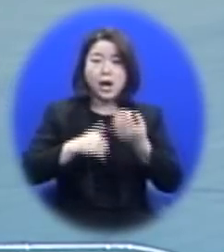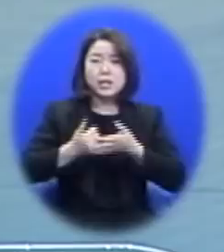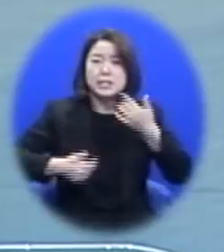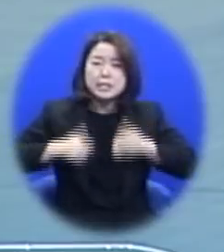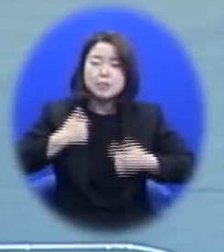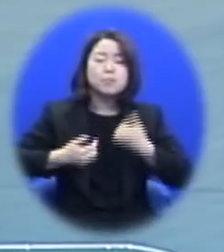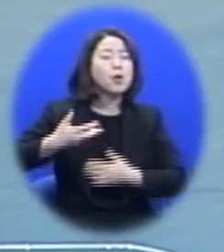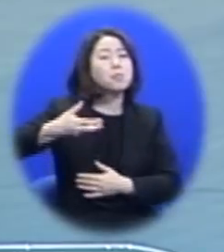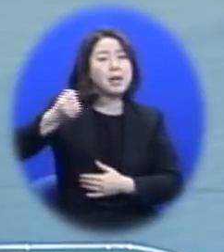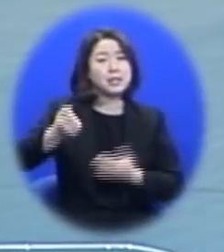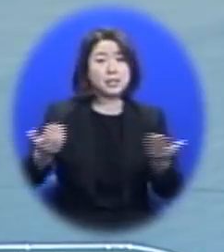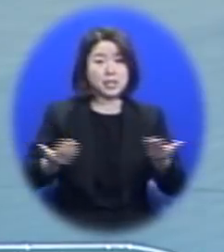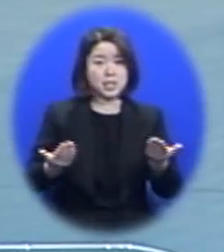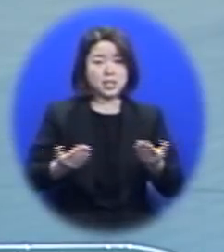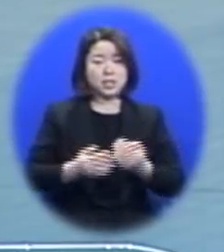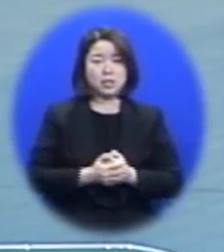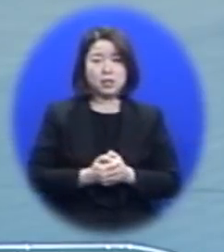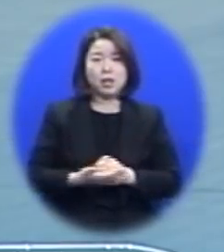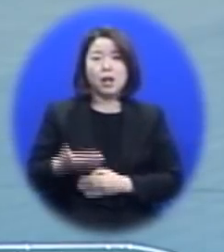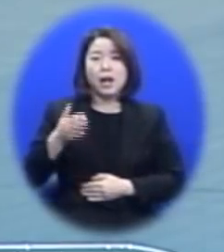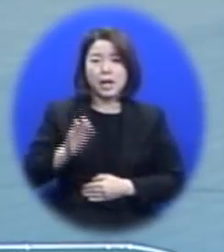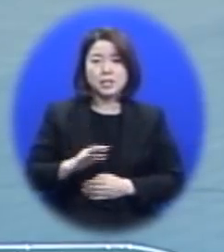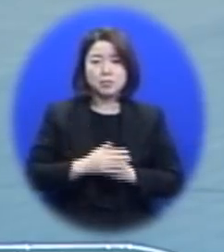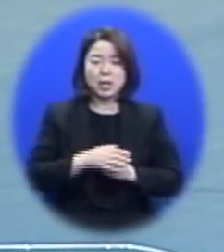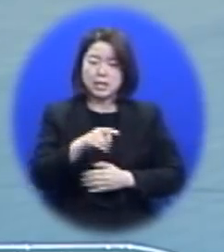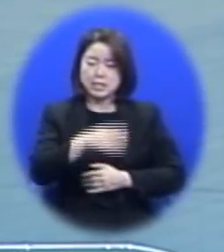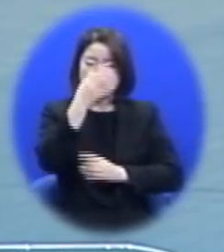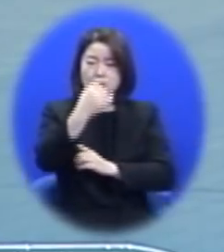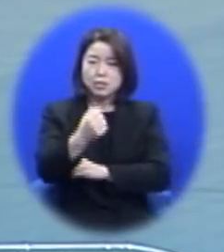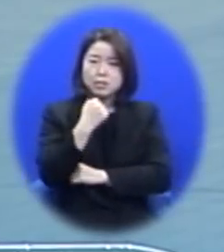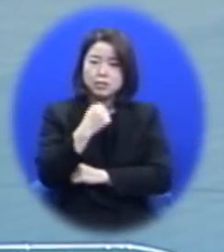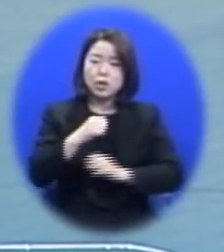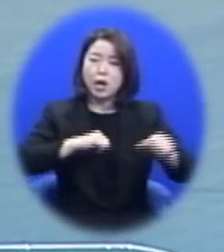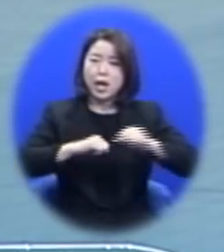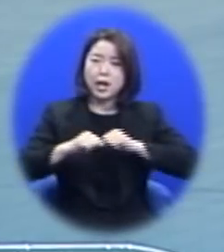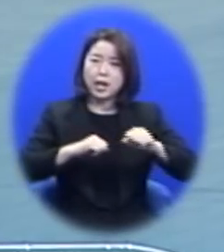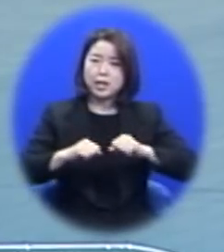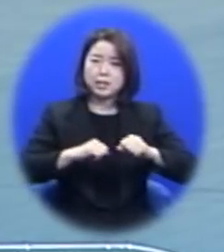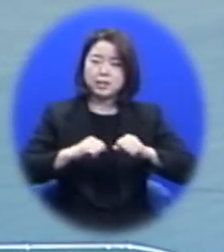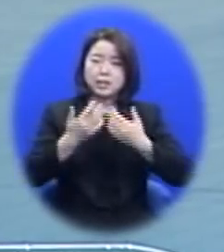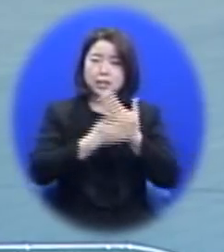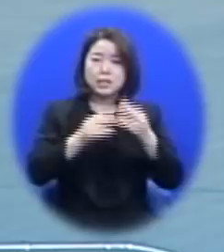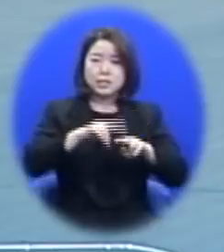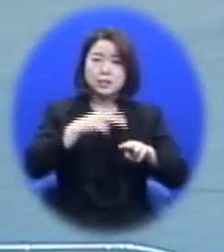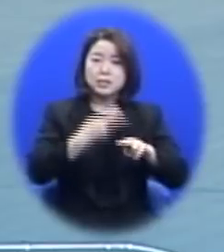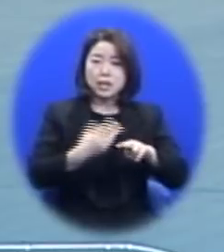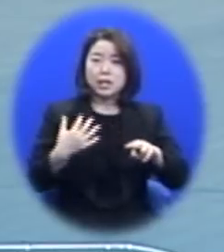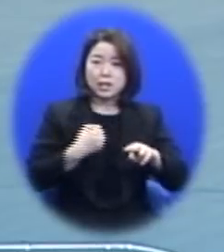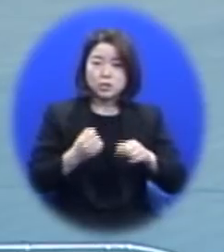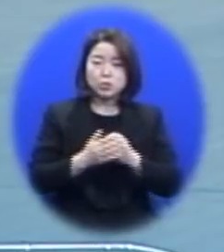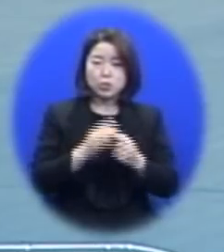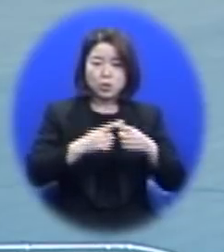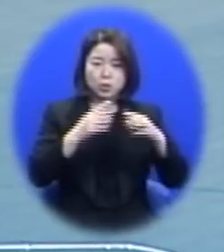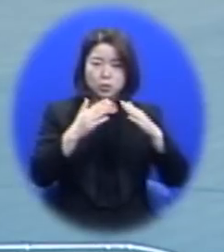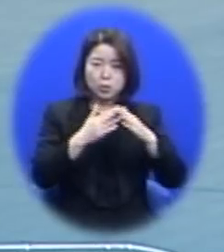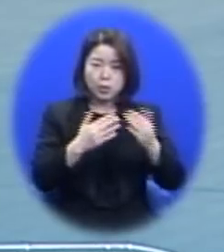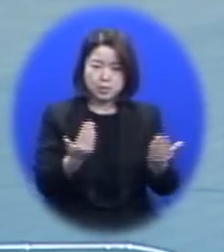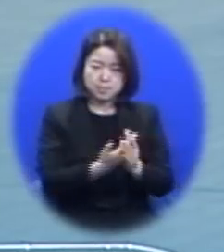받으실 일이죠. 그런데 이런 능력을 행하는 은사를 가지고 교회를